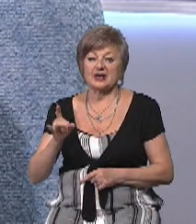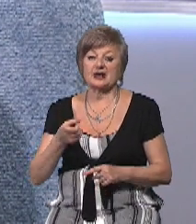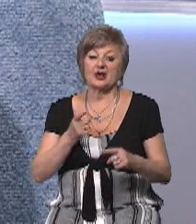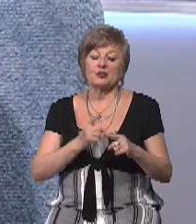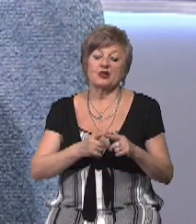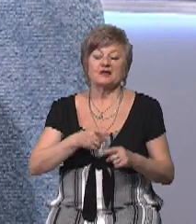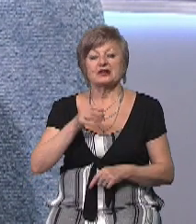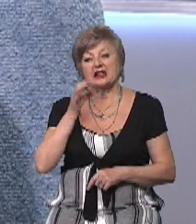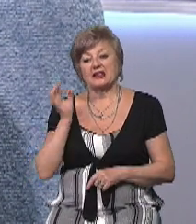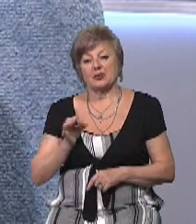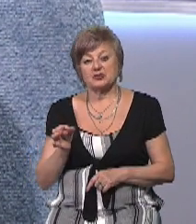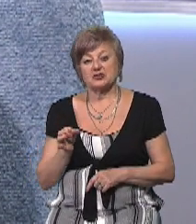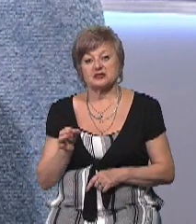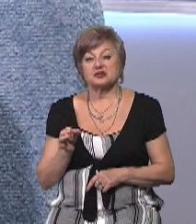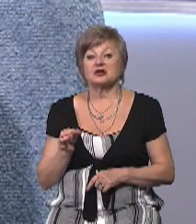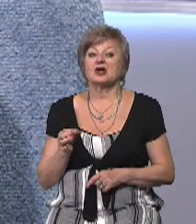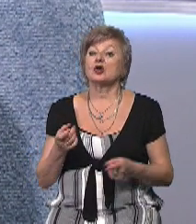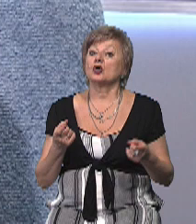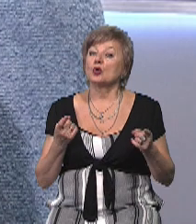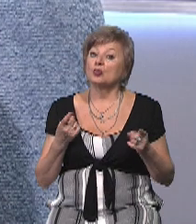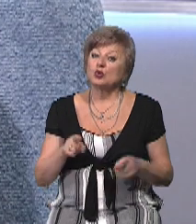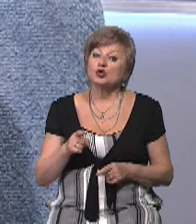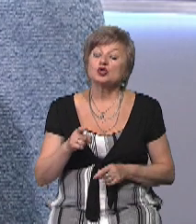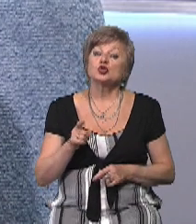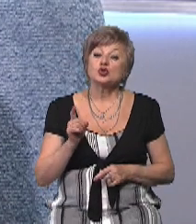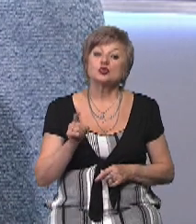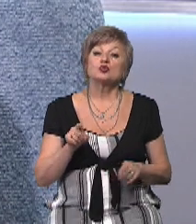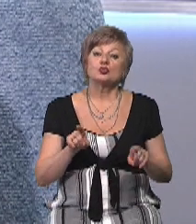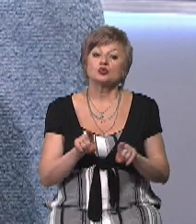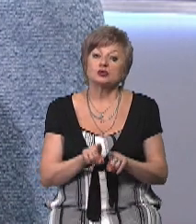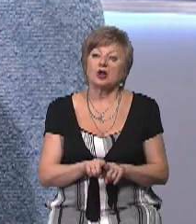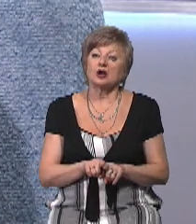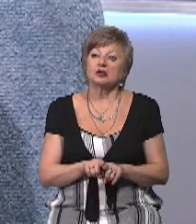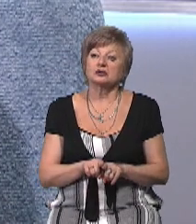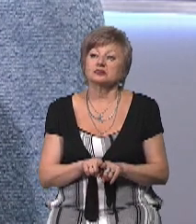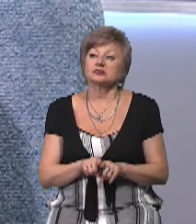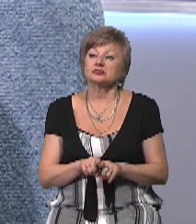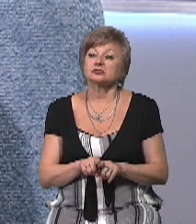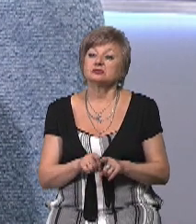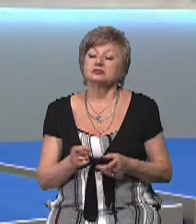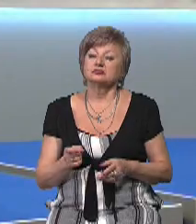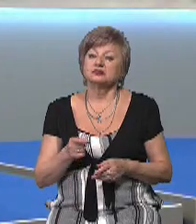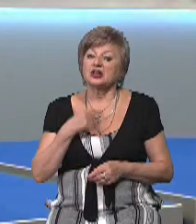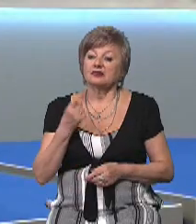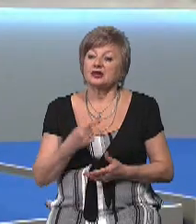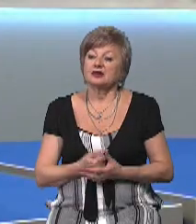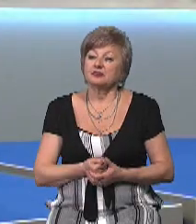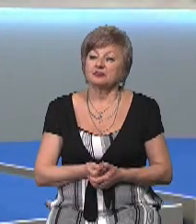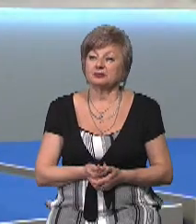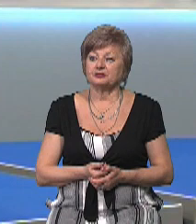що німці. На вашу думку, чому радянські історичні міфи так популярні і досі?